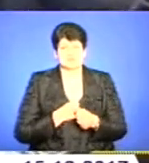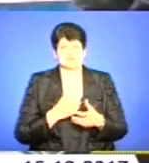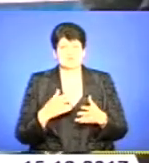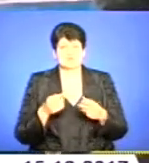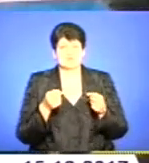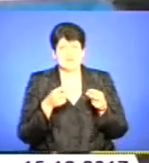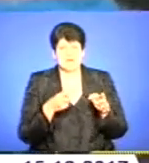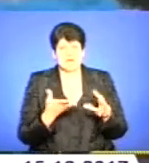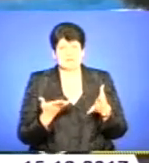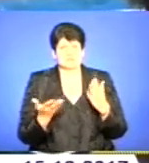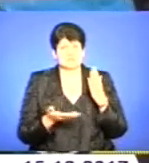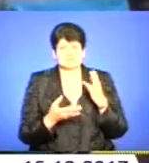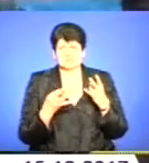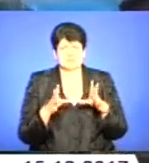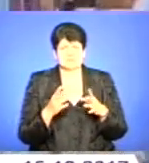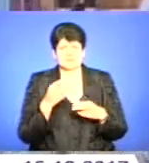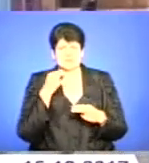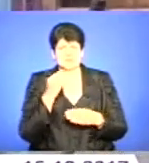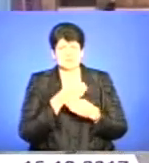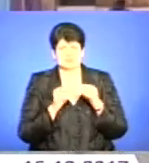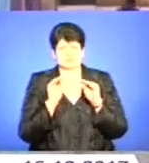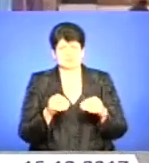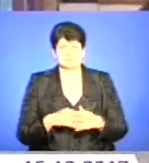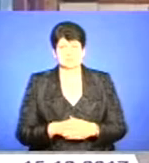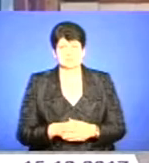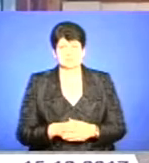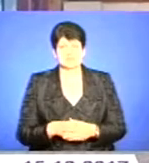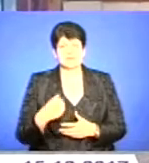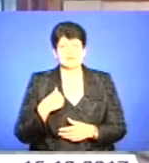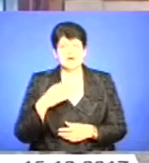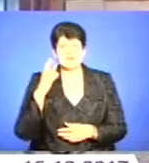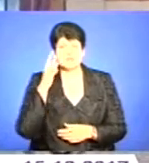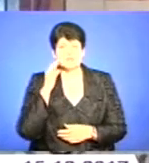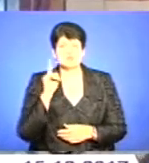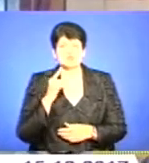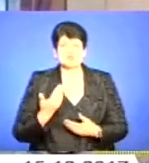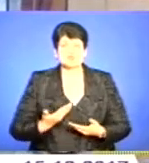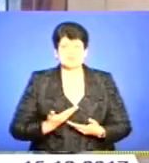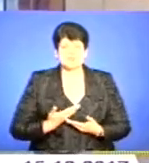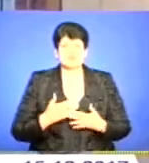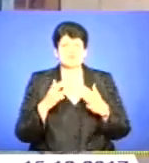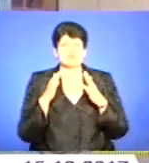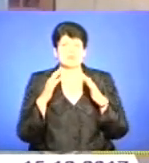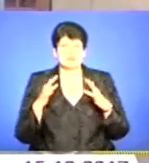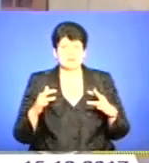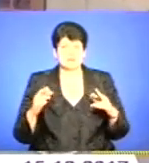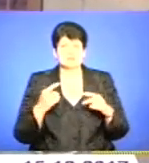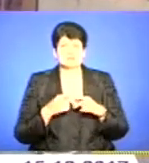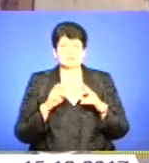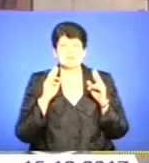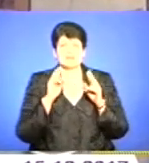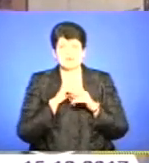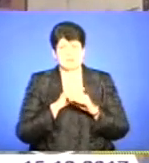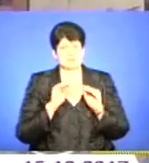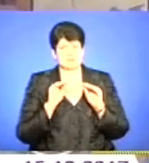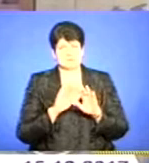ялинки, ліпше поставити штучно та і все. Я вважаю, що живу ялинку дуже неправильно ставити. Ну